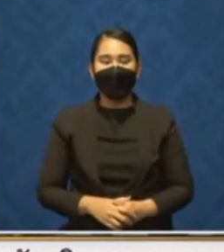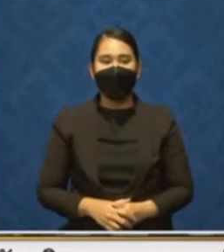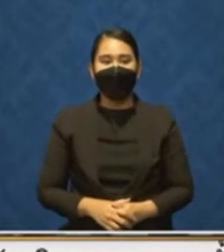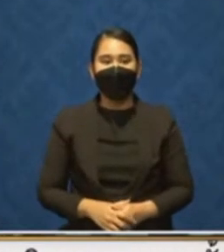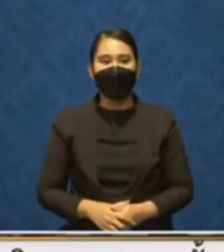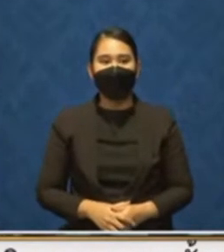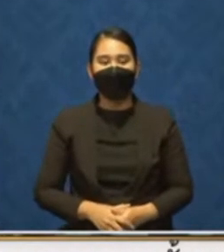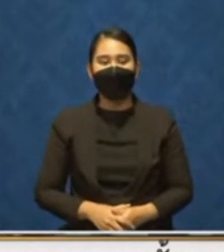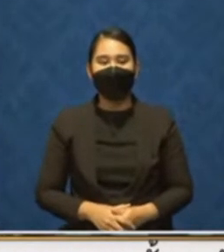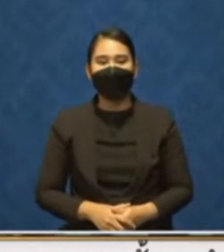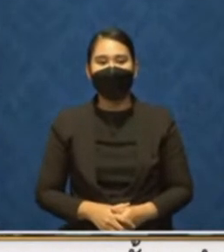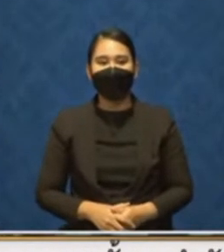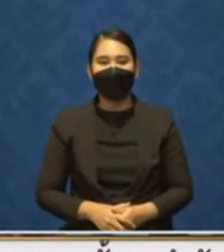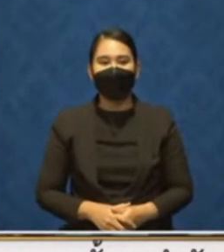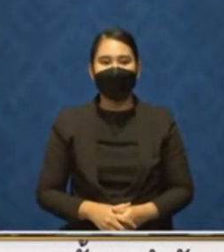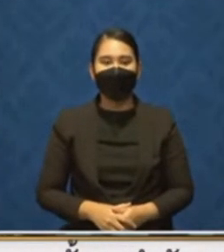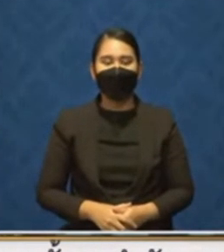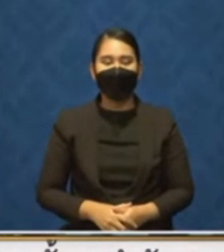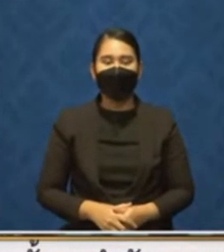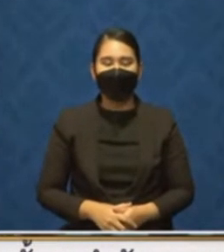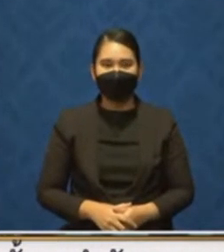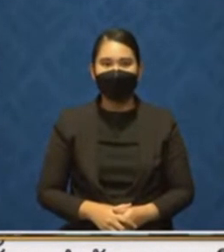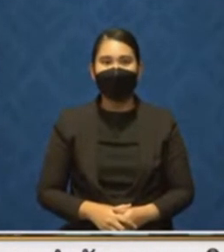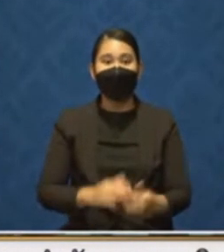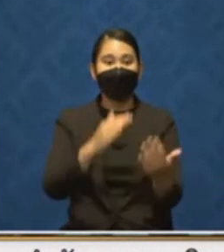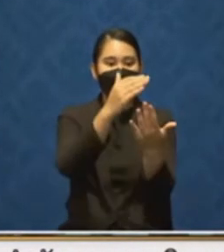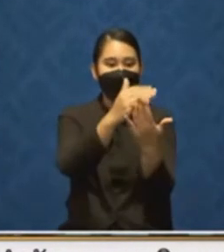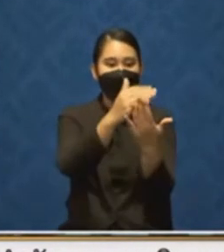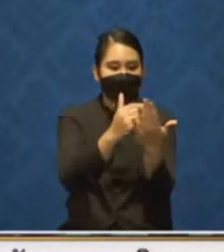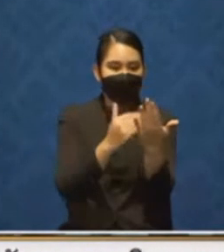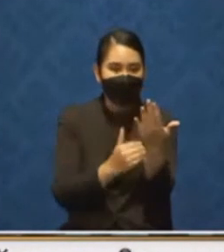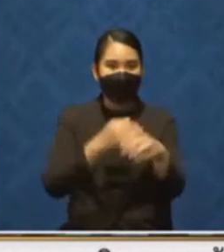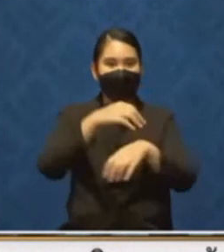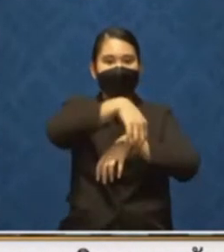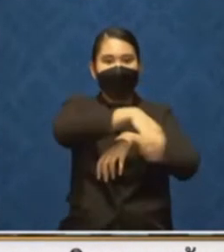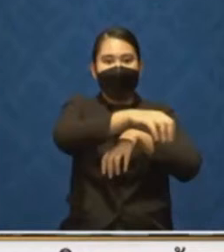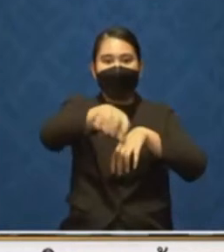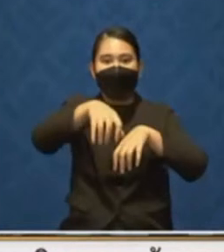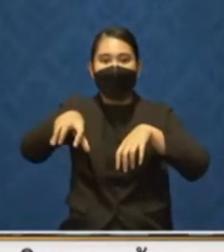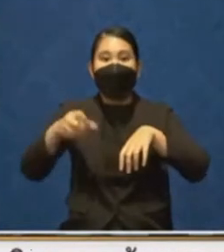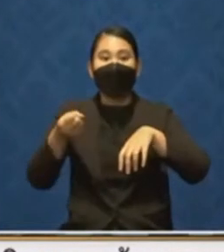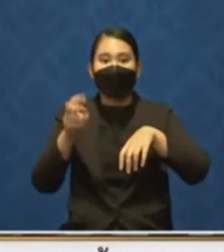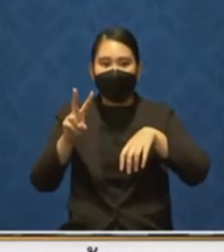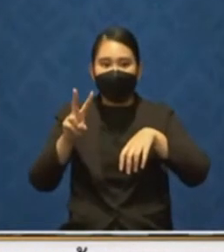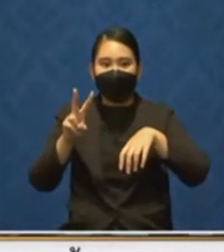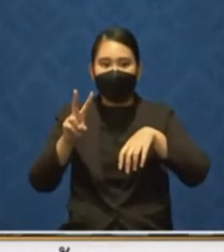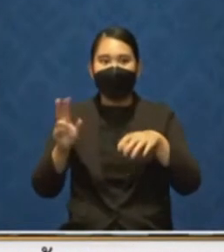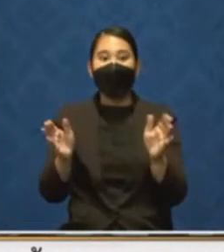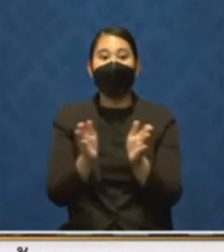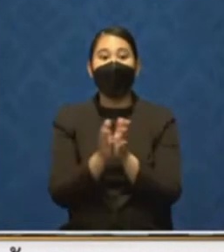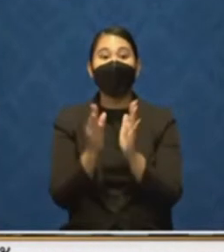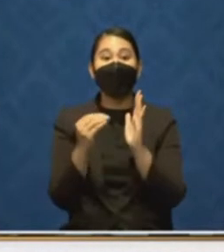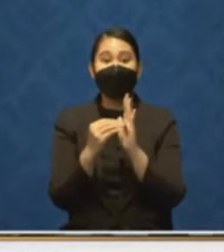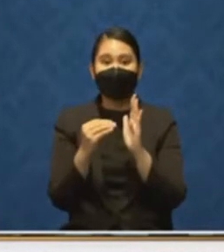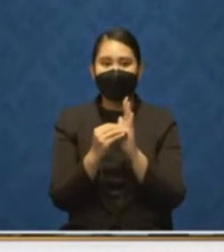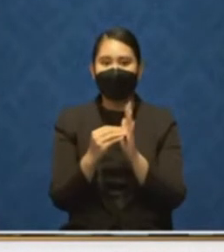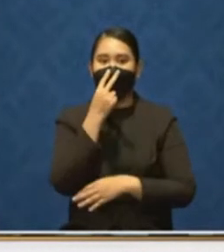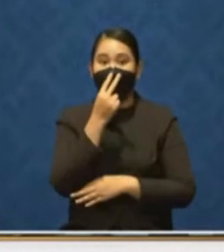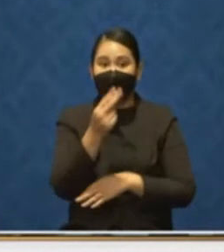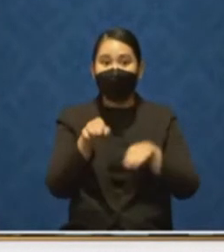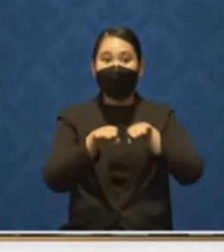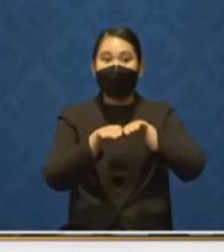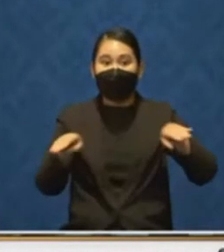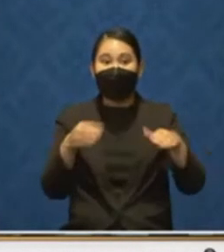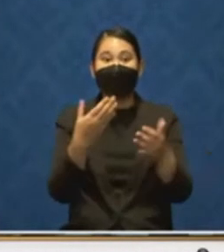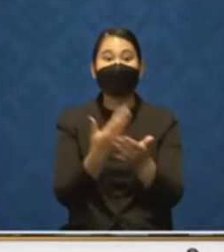โทรไปดูรายละเอียดครับทั้งหมด 12เขตบวกรุงเทพมหานครไปเช็คราคาตลาดครับขวด